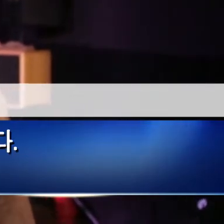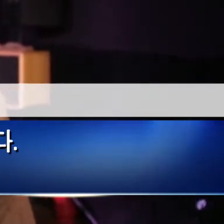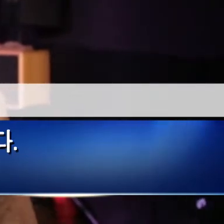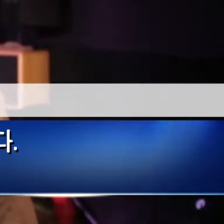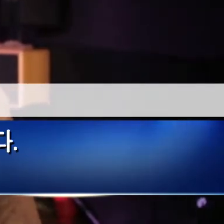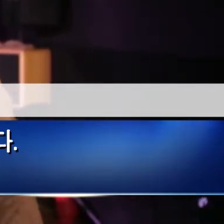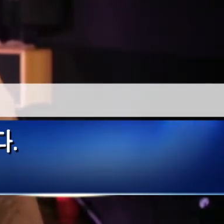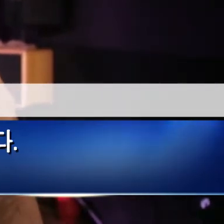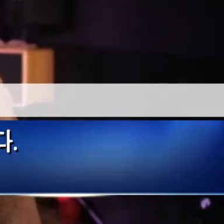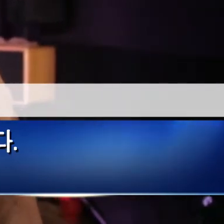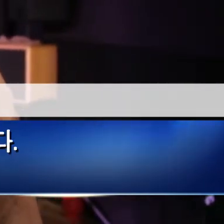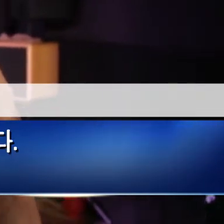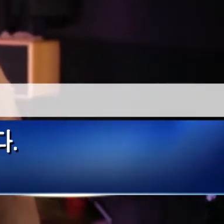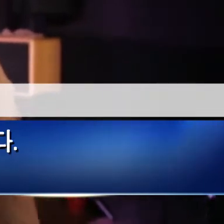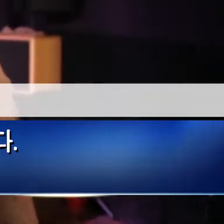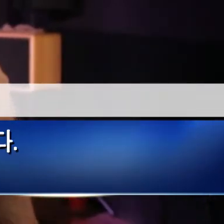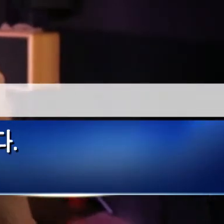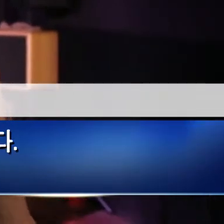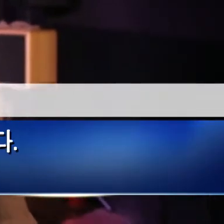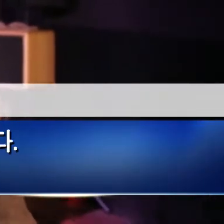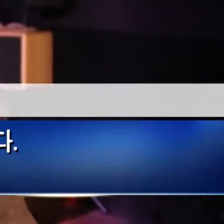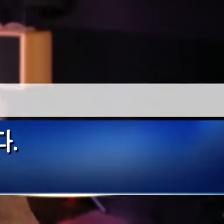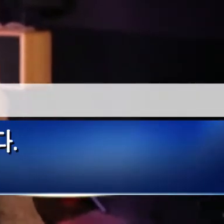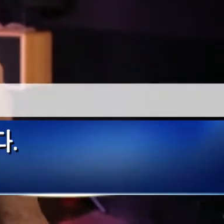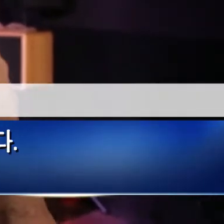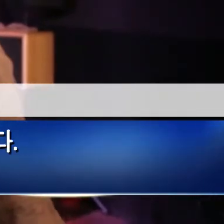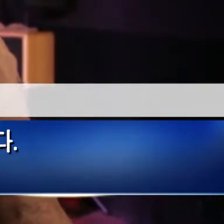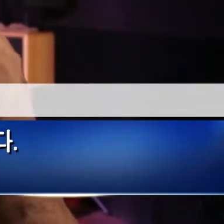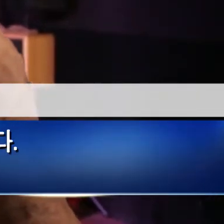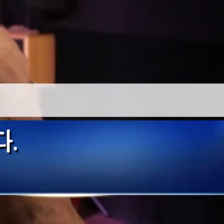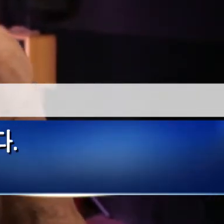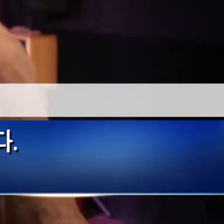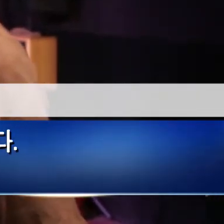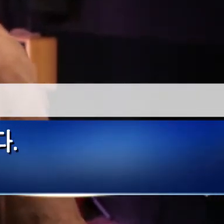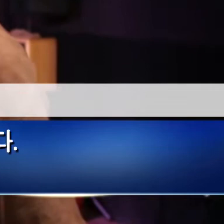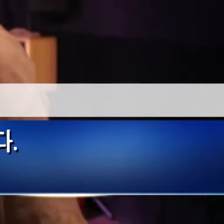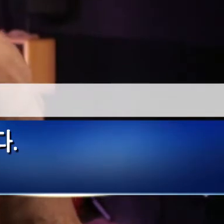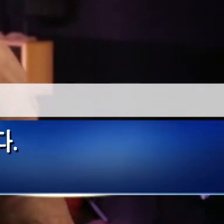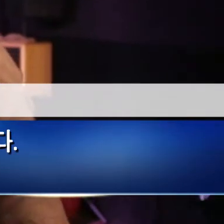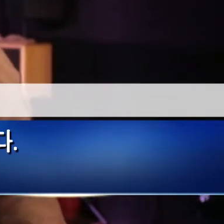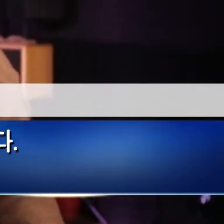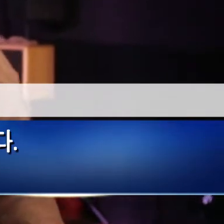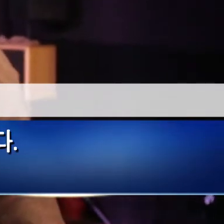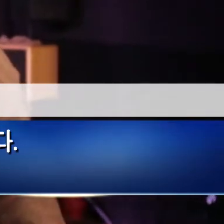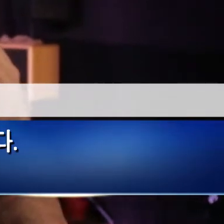오래된 최장수 16회째 되는 재즈, 울산 재즈 페스티벌이고요.